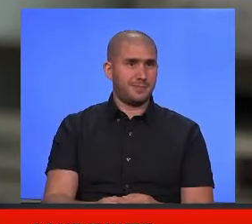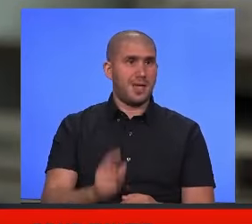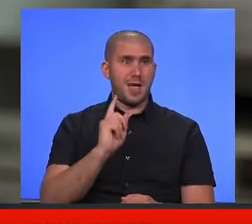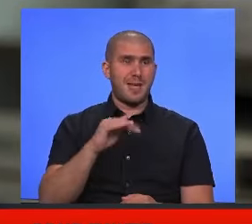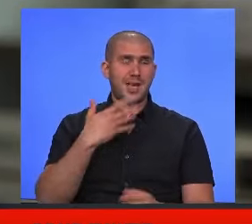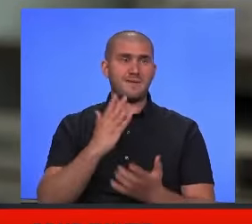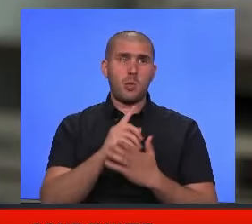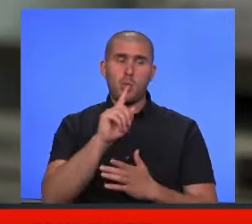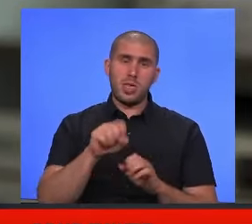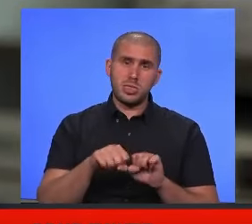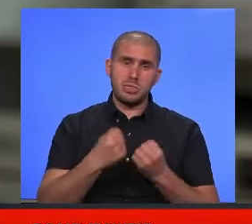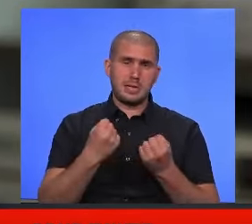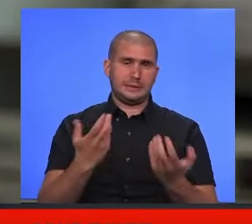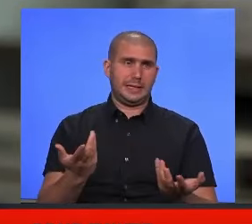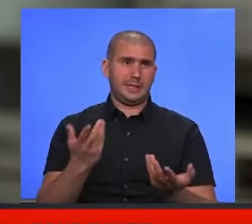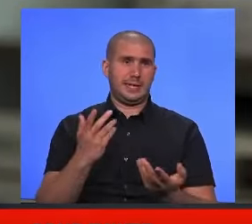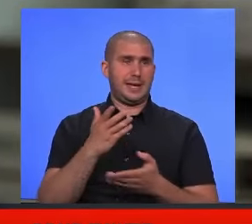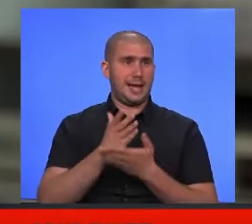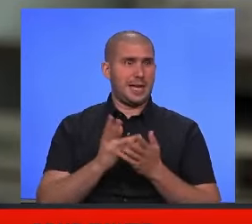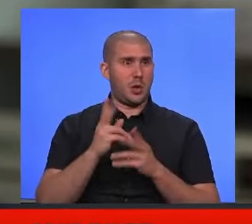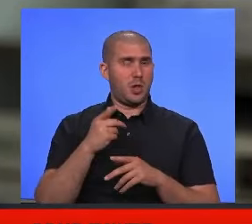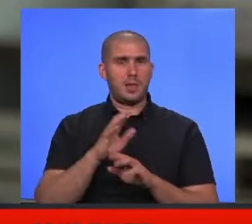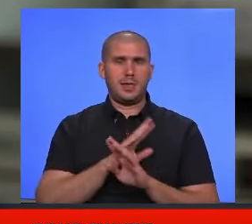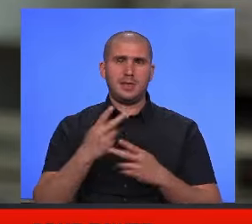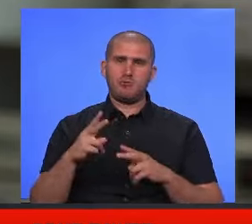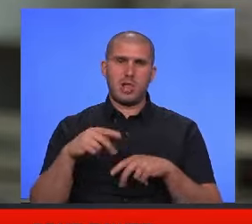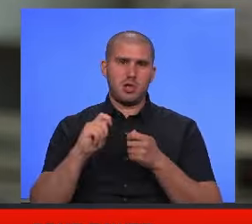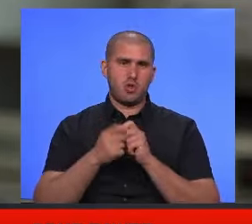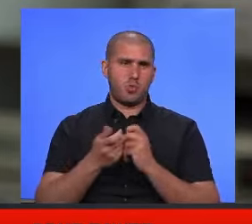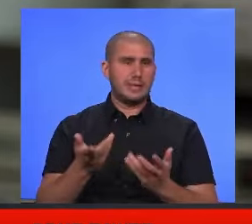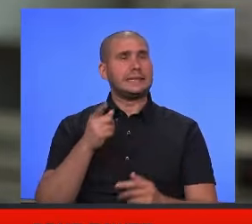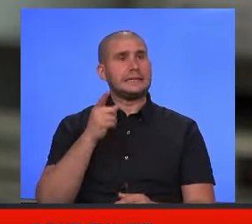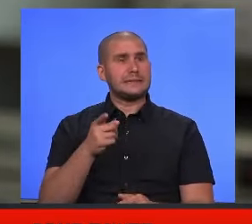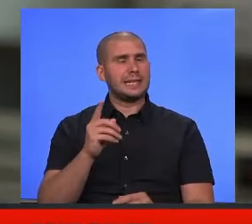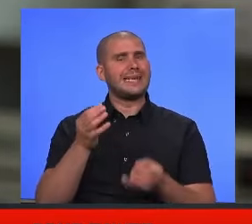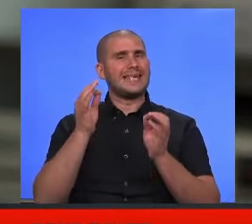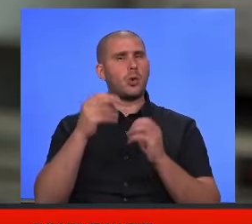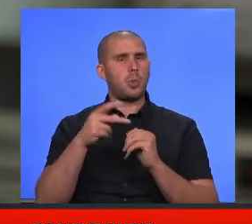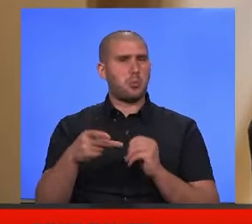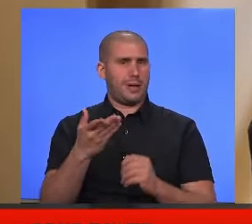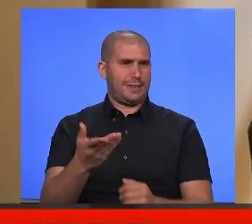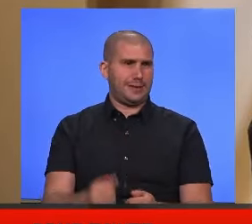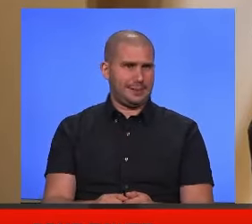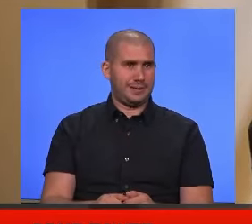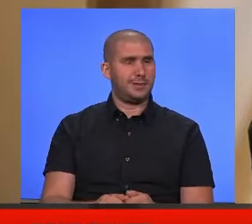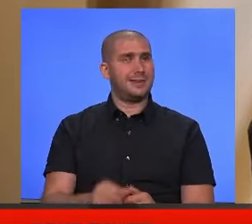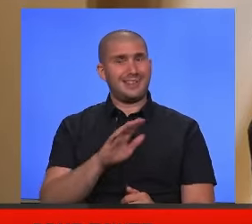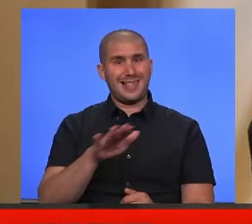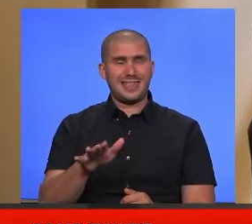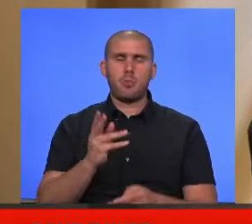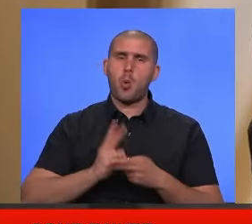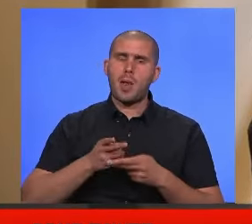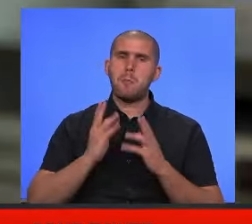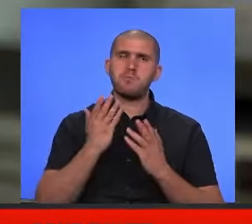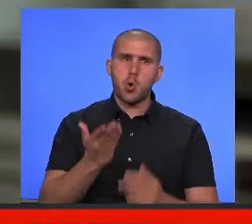אחרי שכבר אולי נגמר נזק, וחלקו יכול להיות גם בלתי הפיך. וזה האיכות של הפרויקט הזה, שלוקחים ילדים מאוד